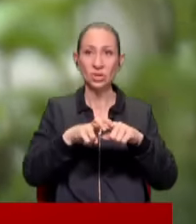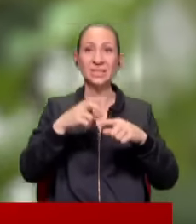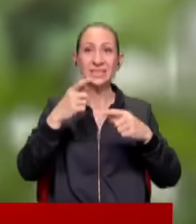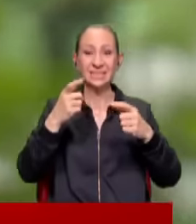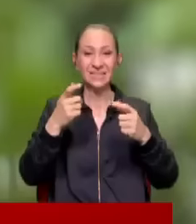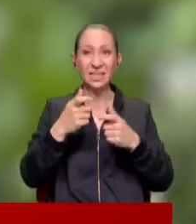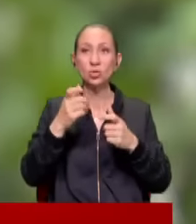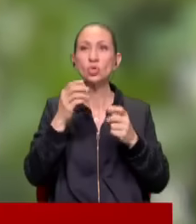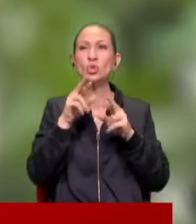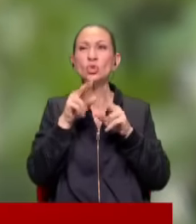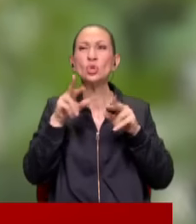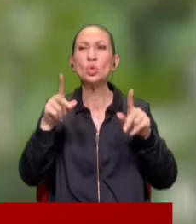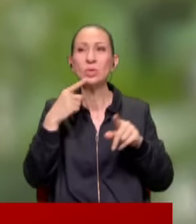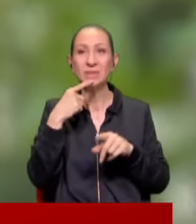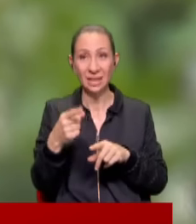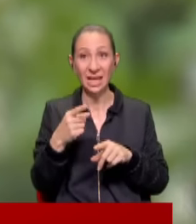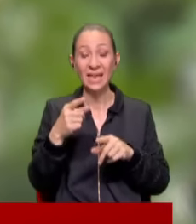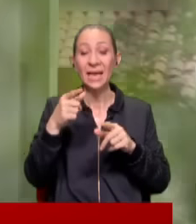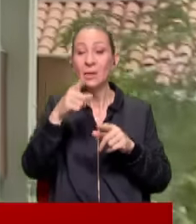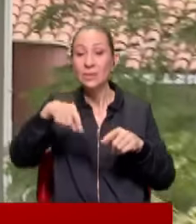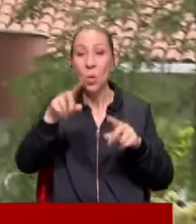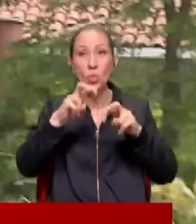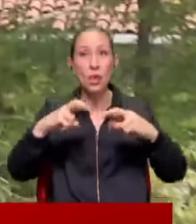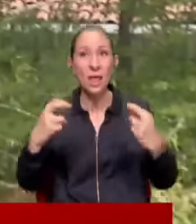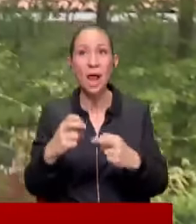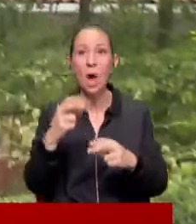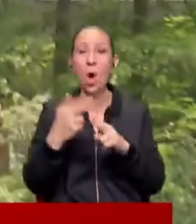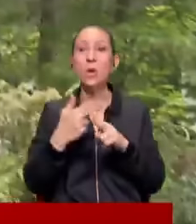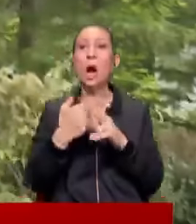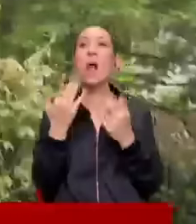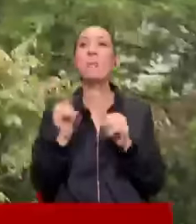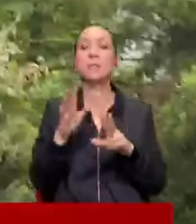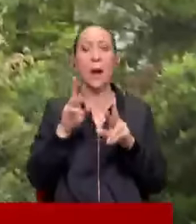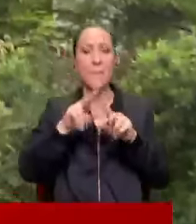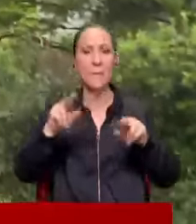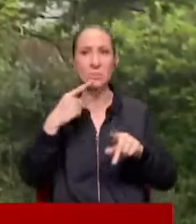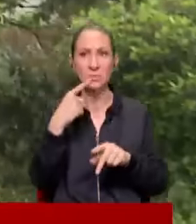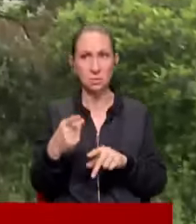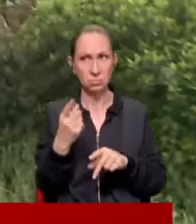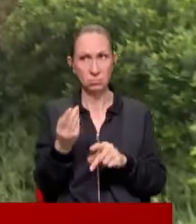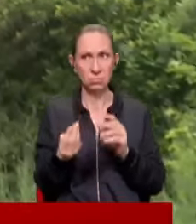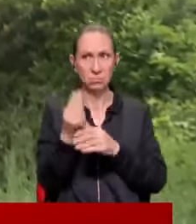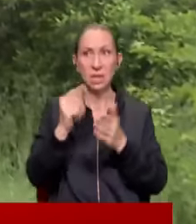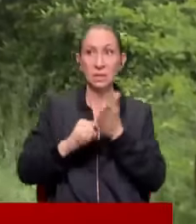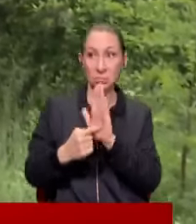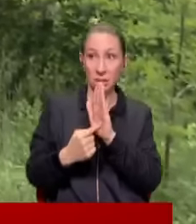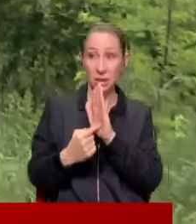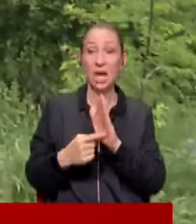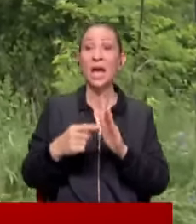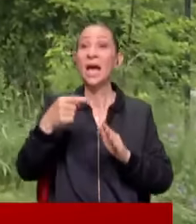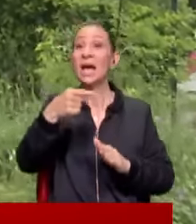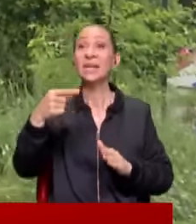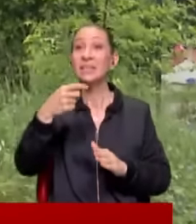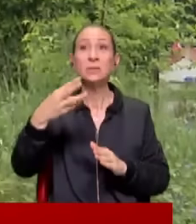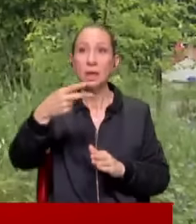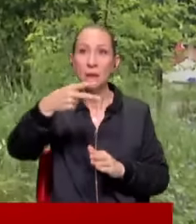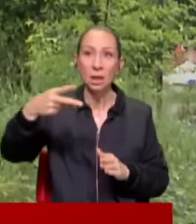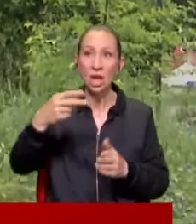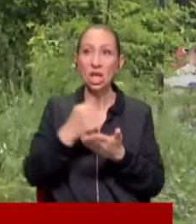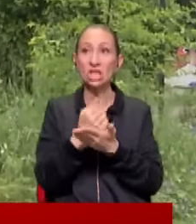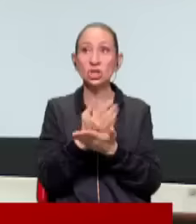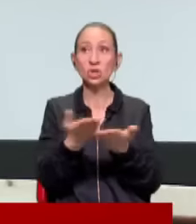sitesine çürük raporu çıkarttı. Site sakinleri örnek alınmadan hasarlı raporu çıkarıldığını ispatladı. Kat sayısı az,